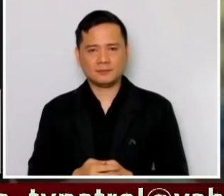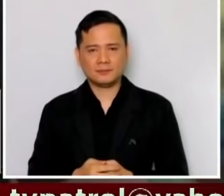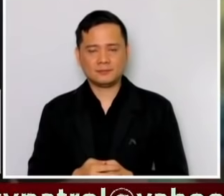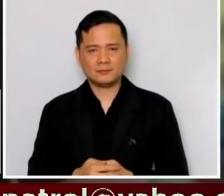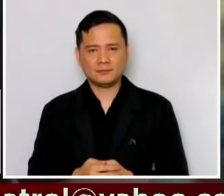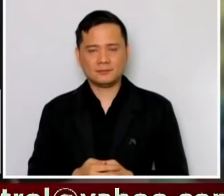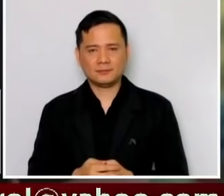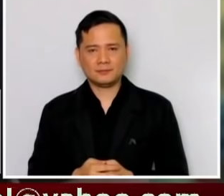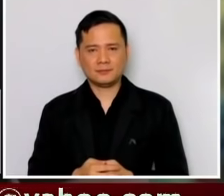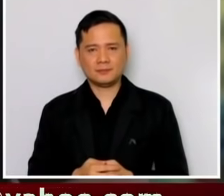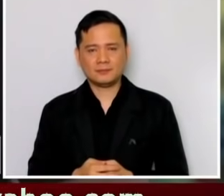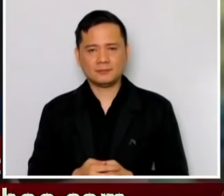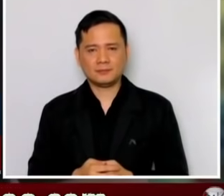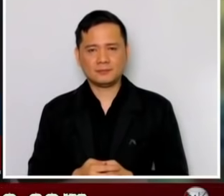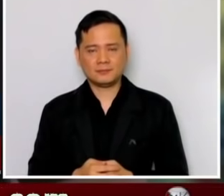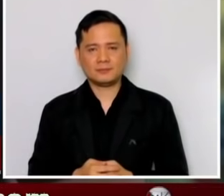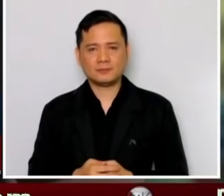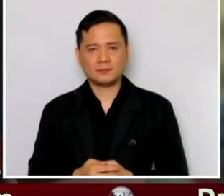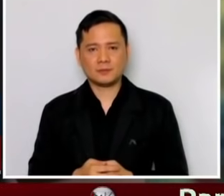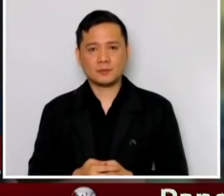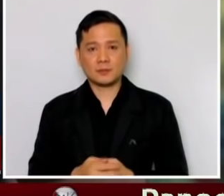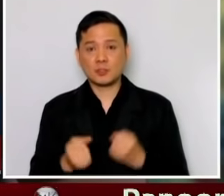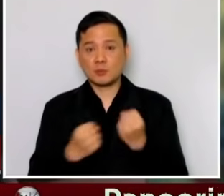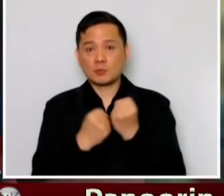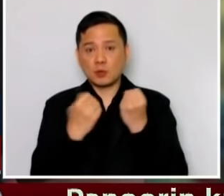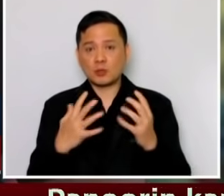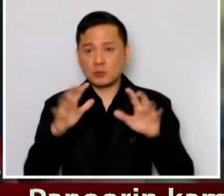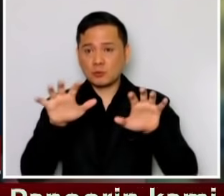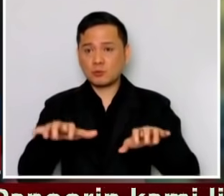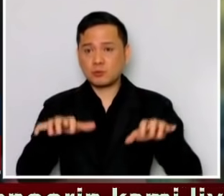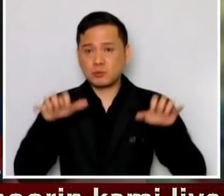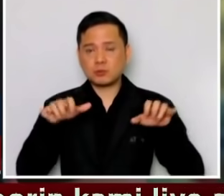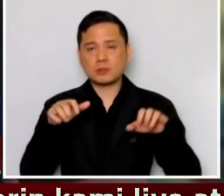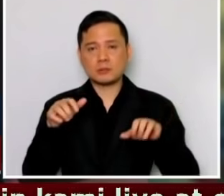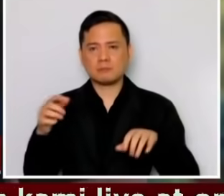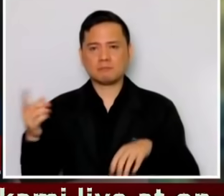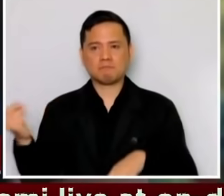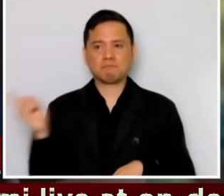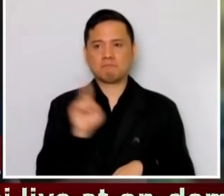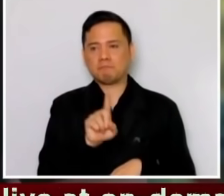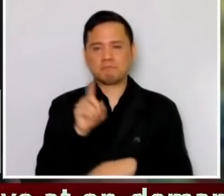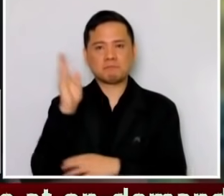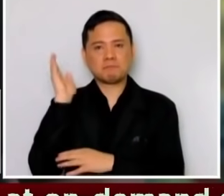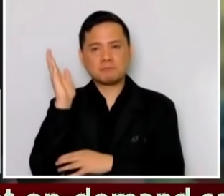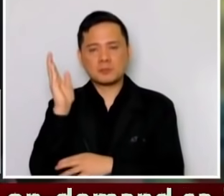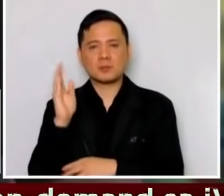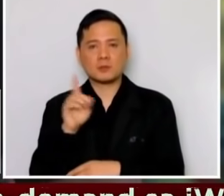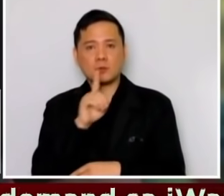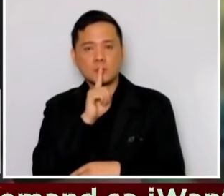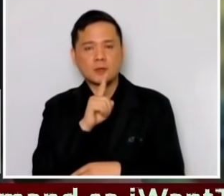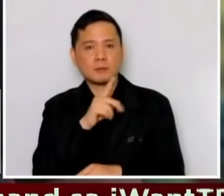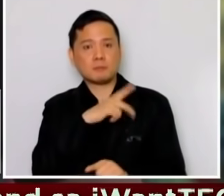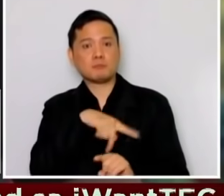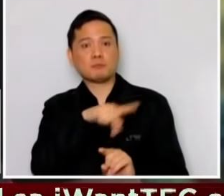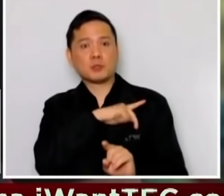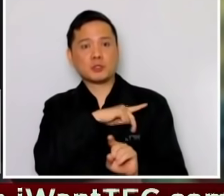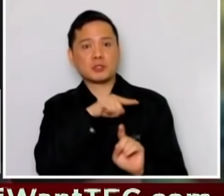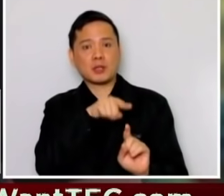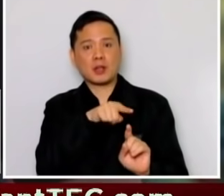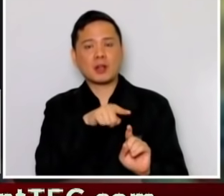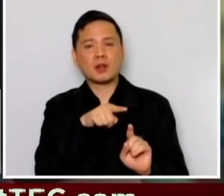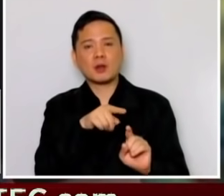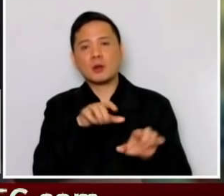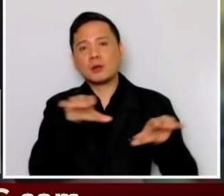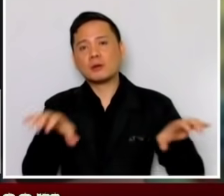Bukod sa pakikipagkita sa kanyang mga supporters, personal din ang lakad ni VP Lenny dito sa Baguio City dahil ninang siya sa kasal ng dalawa niyang